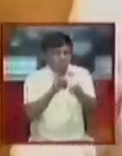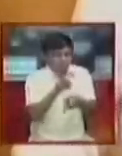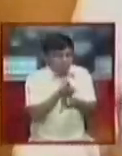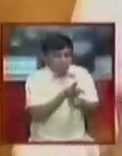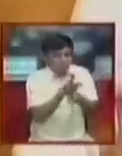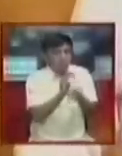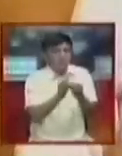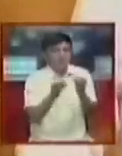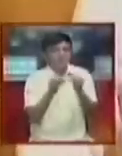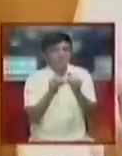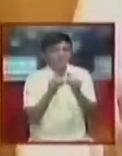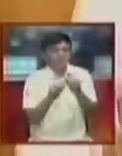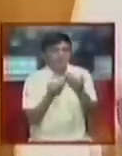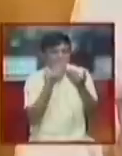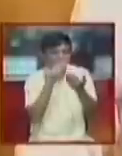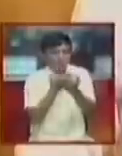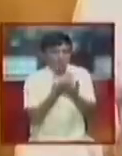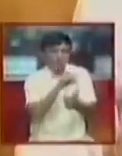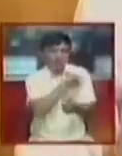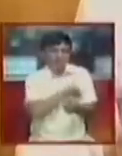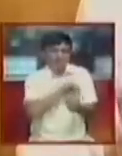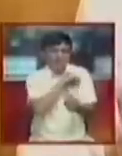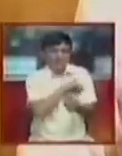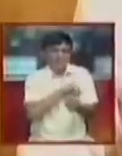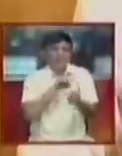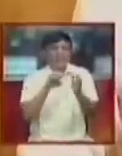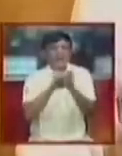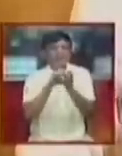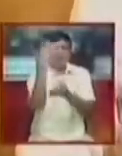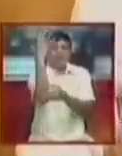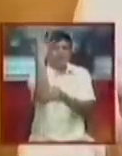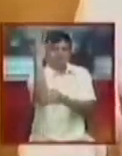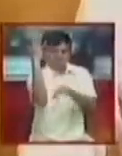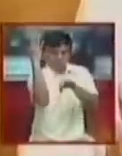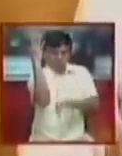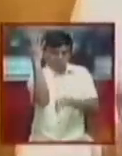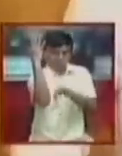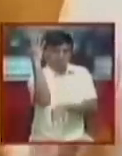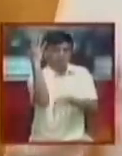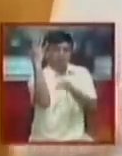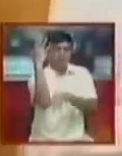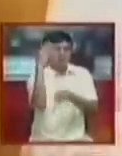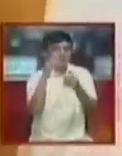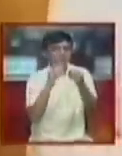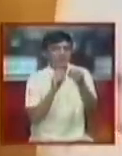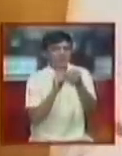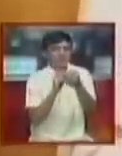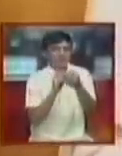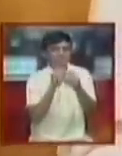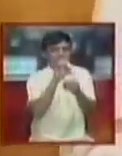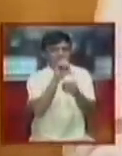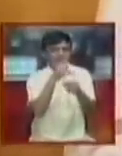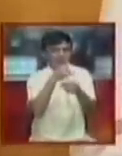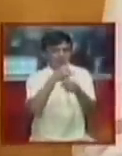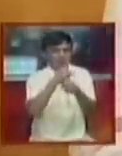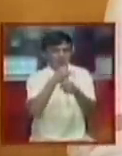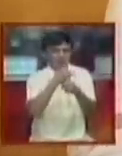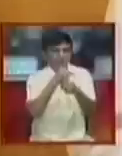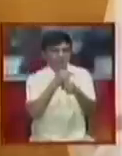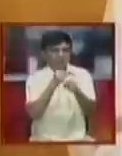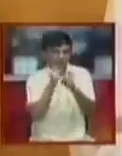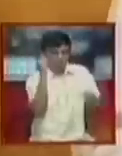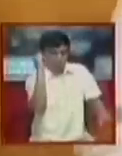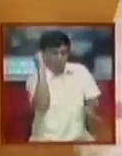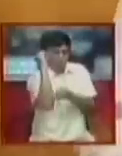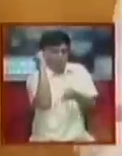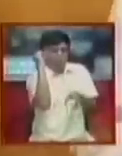mataas ang ani. Itinatanim ang kape sa ilalim ng mga puno na habang nakatayo ay masisigurong hihigop ng baha